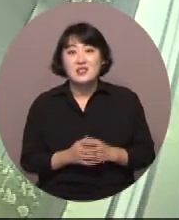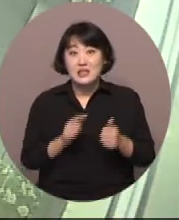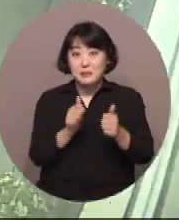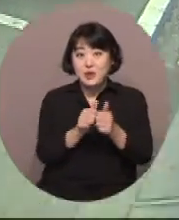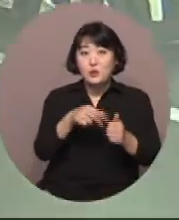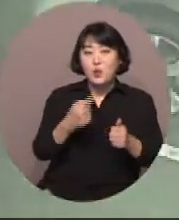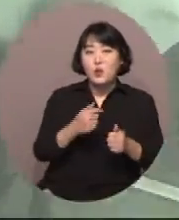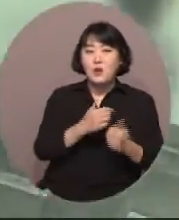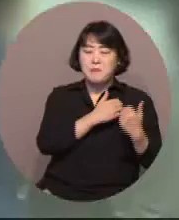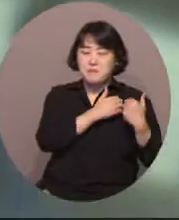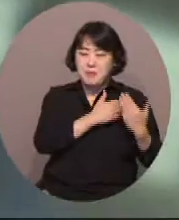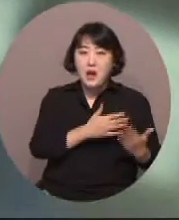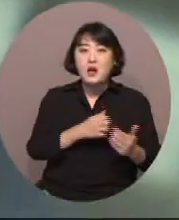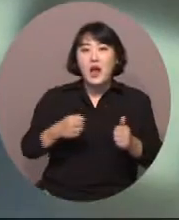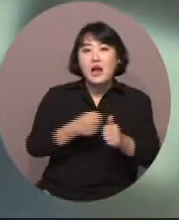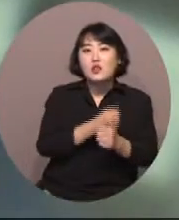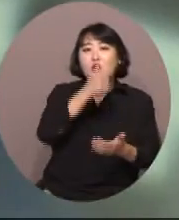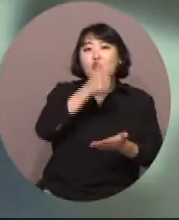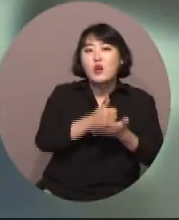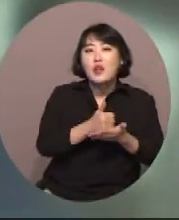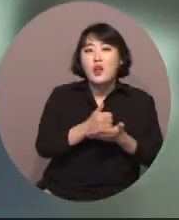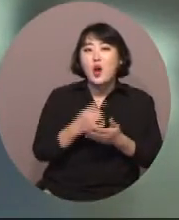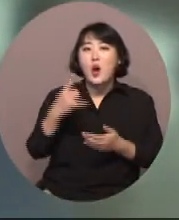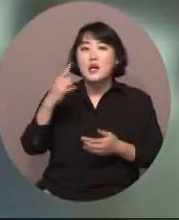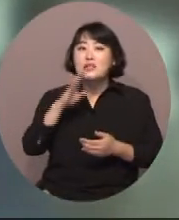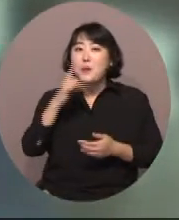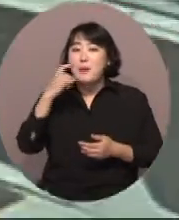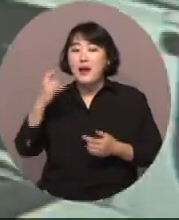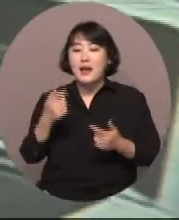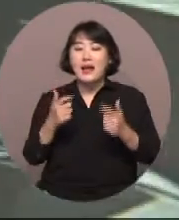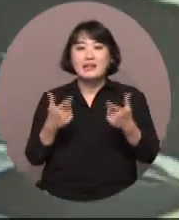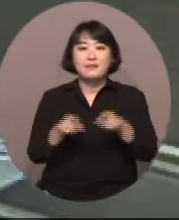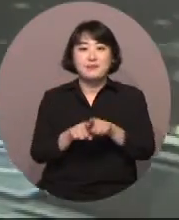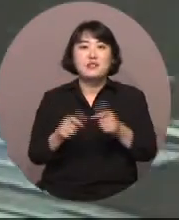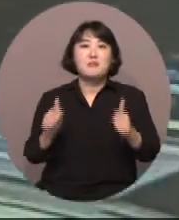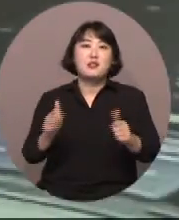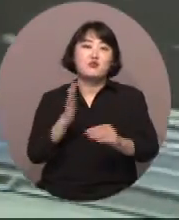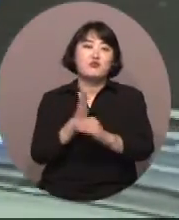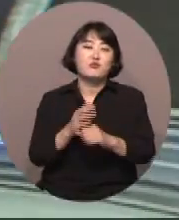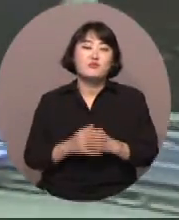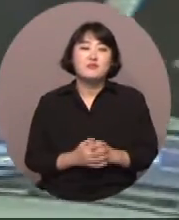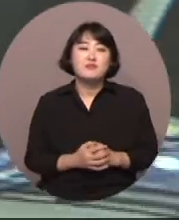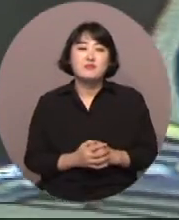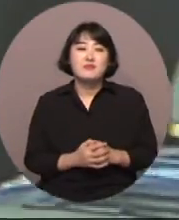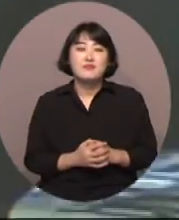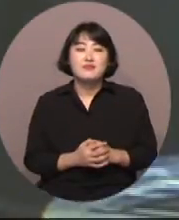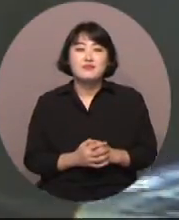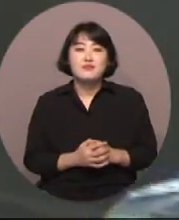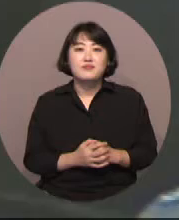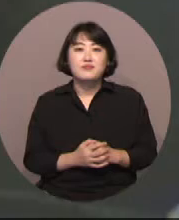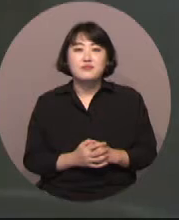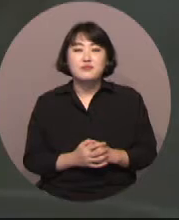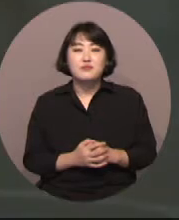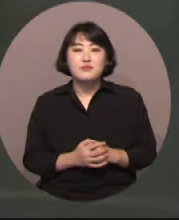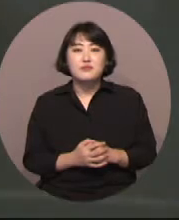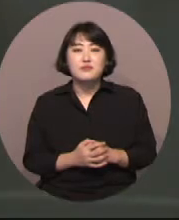역시 방임 방조와 학대 혐의로 친모와 함께 재판을 받고 있습니다. MBC 뉴스 김광현입니다.